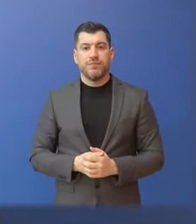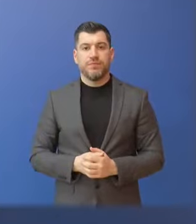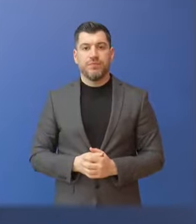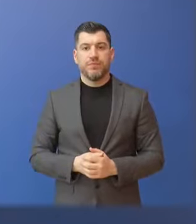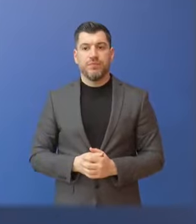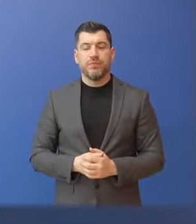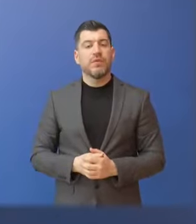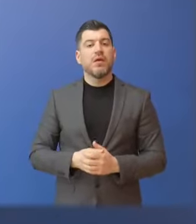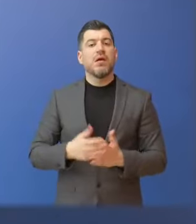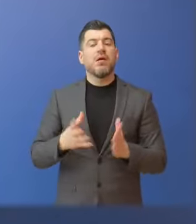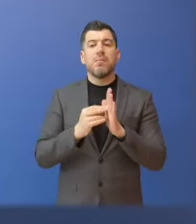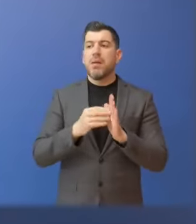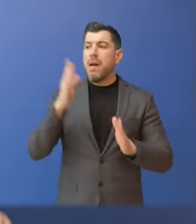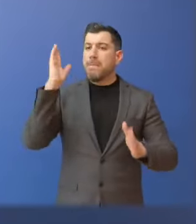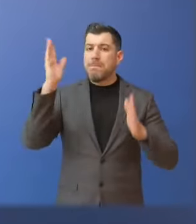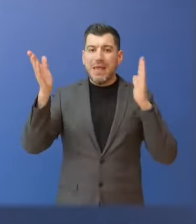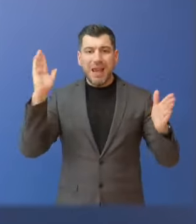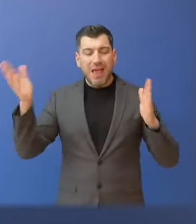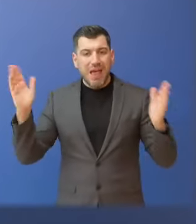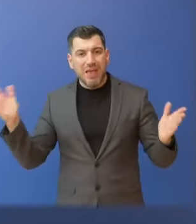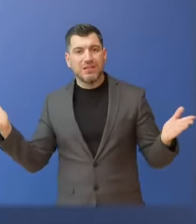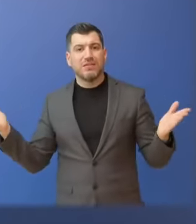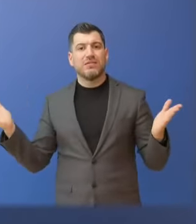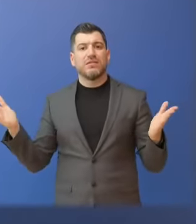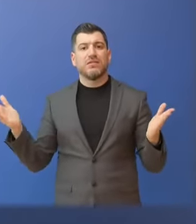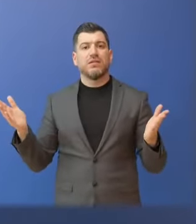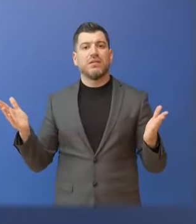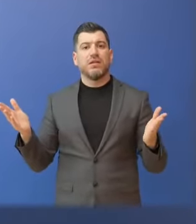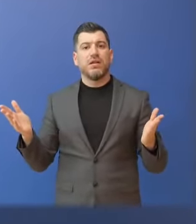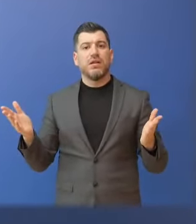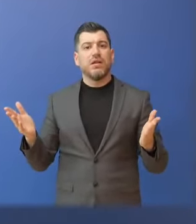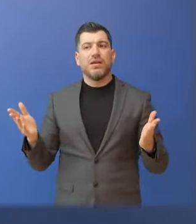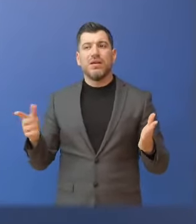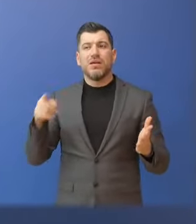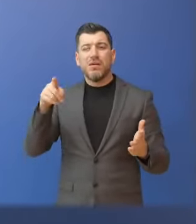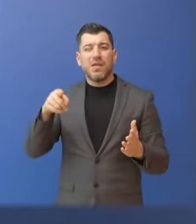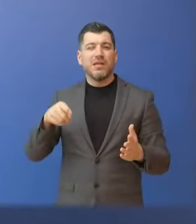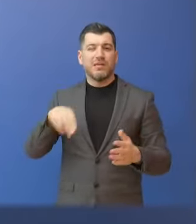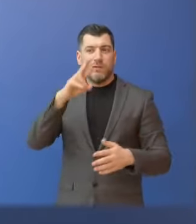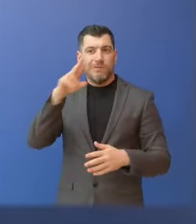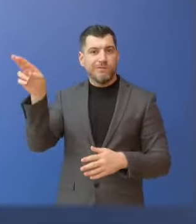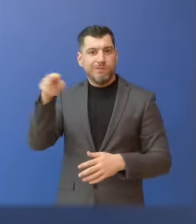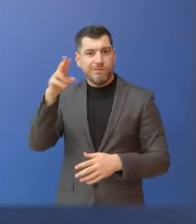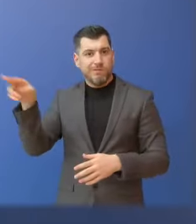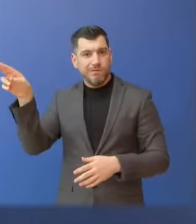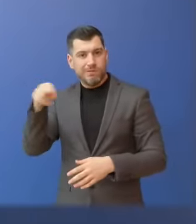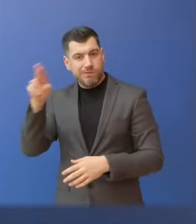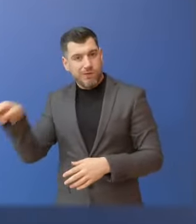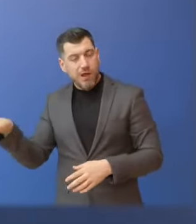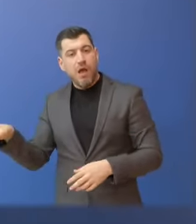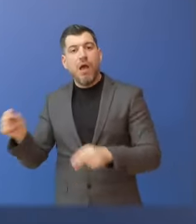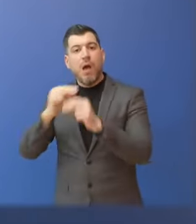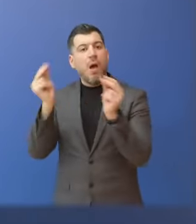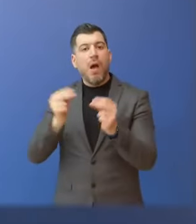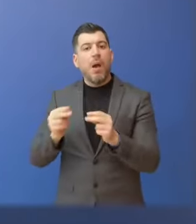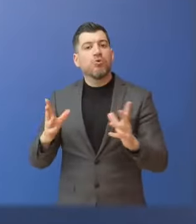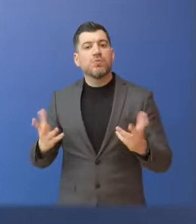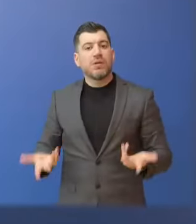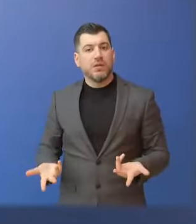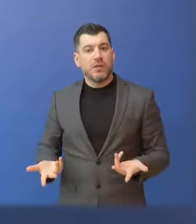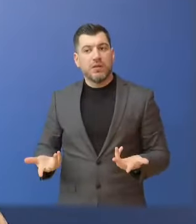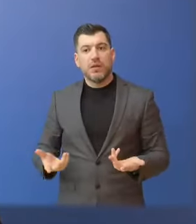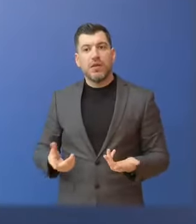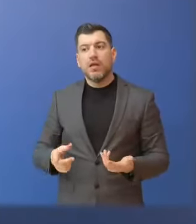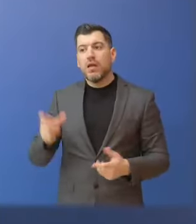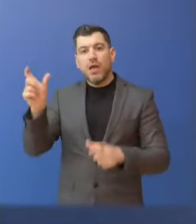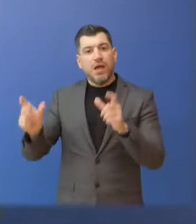εξάλειφε το αξιόποινο σε αδικήματα και ουσιαστικά έβγαζαν λάδι πολλούς με την αλλαγή και και με θέματα